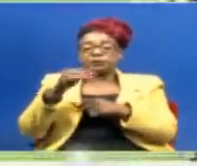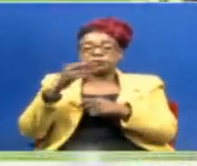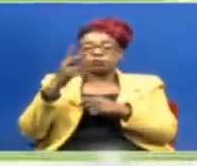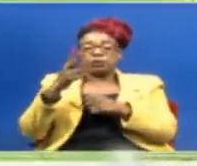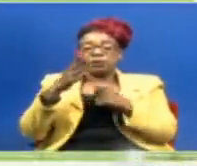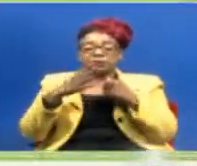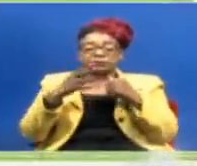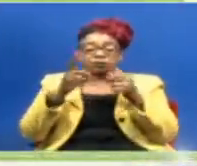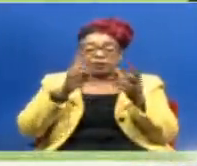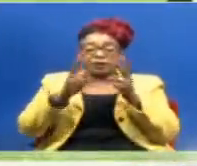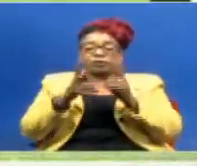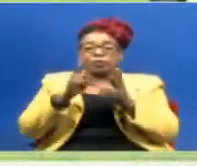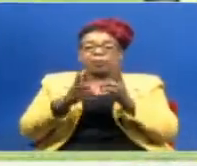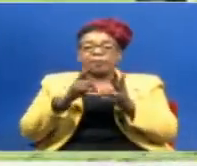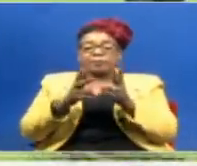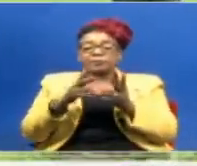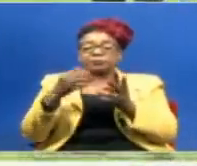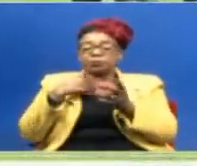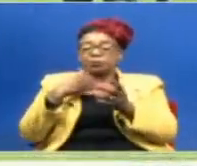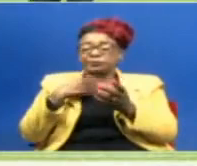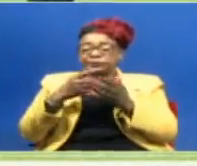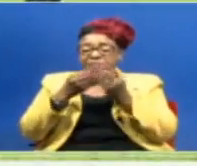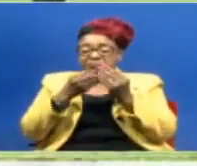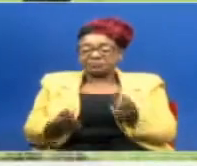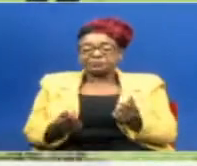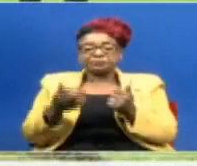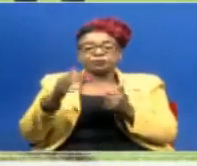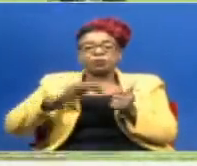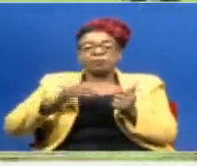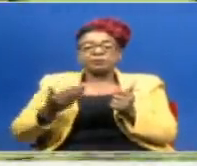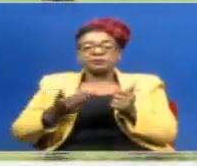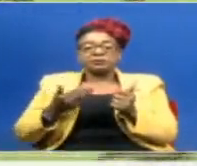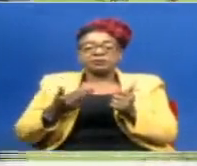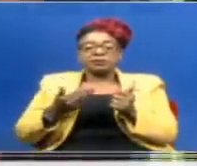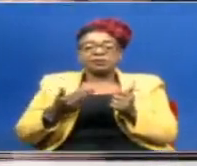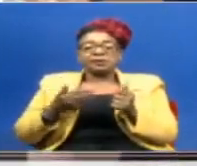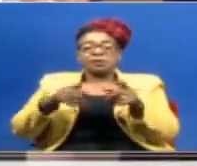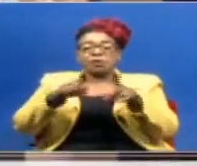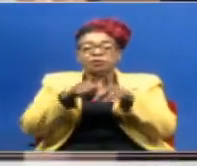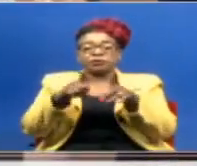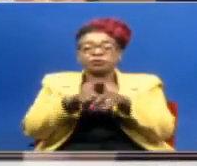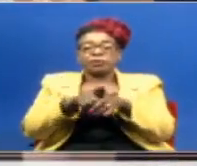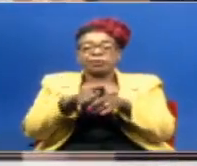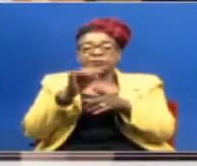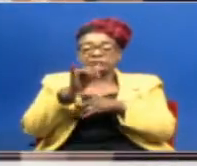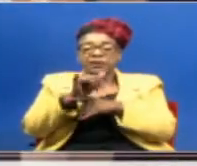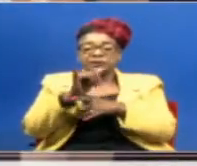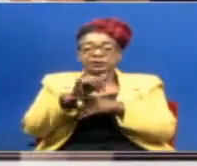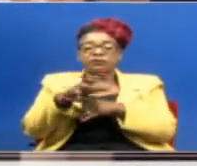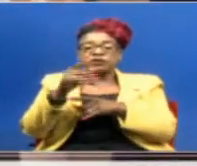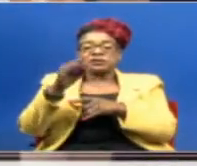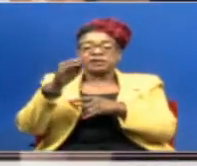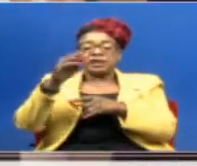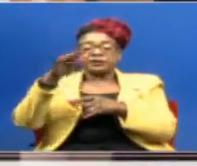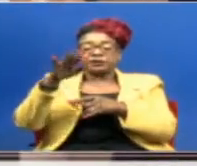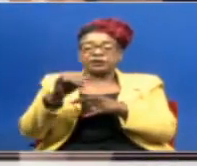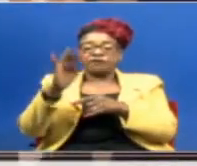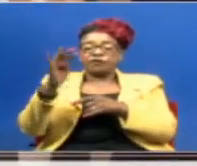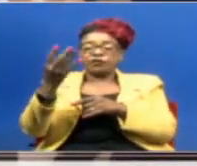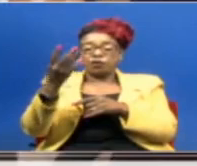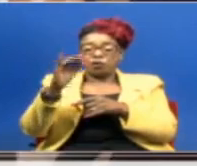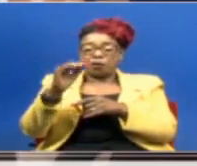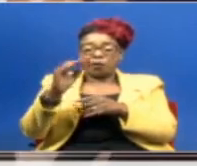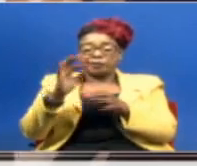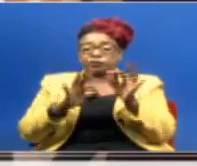92 alibuka kidedea kwa wanawake. Na hatimaye mashindano ya sataranji ya Fort Hall ya kugundua